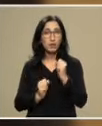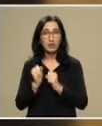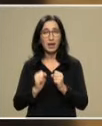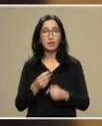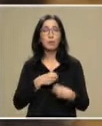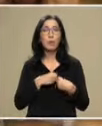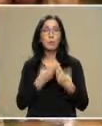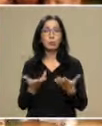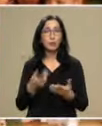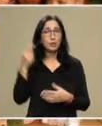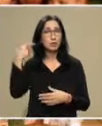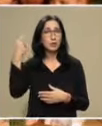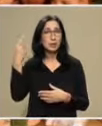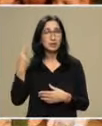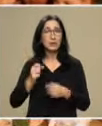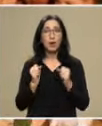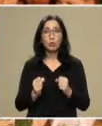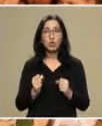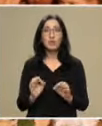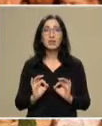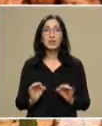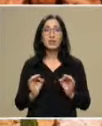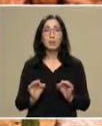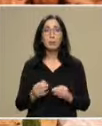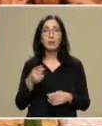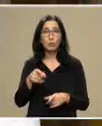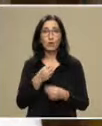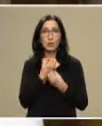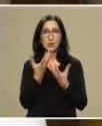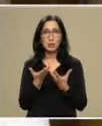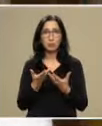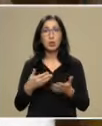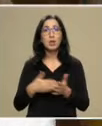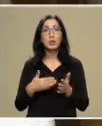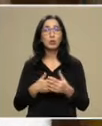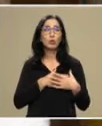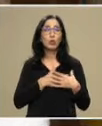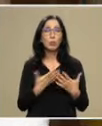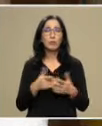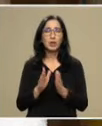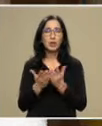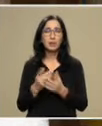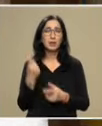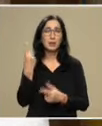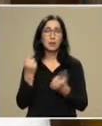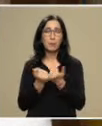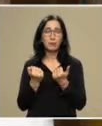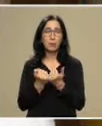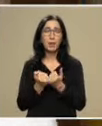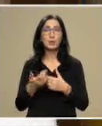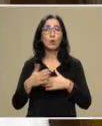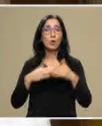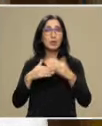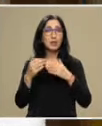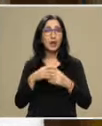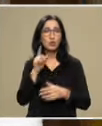на благотворителната инициатива, очакват с нетърпение това да се случи. Защото любовта към книгите на първо място изгражда човека като